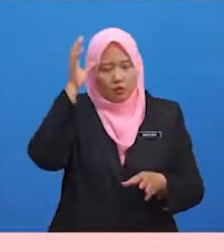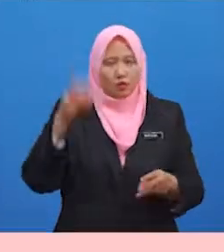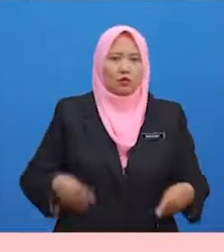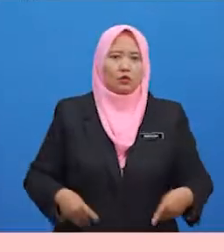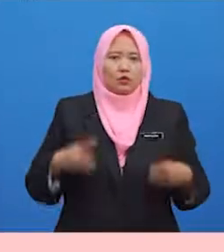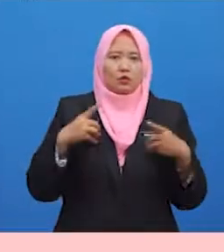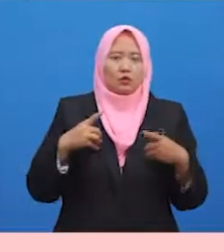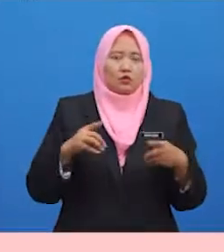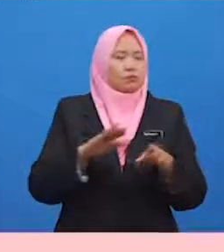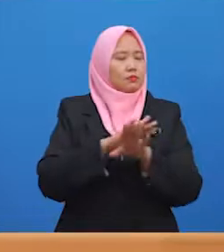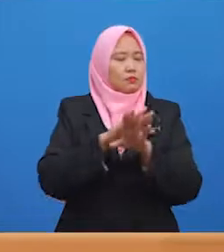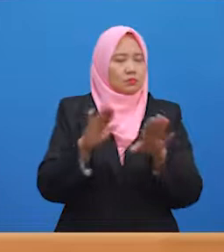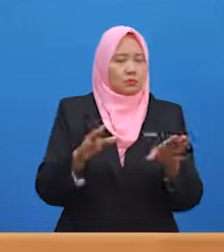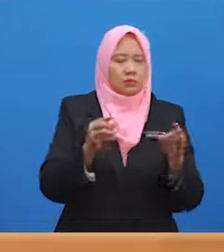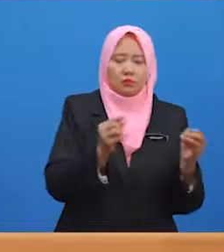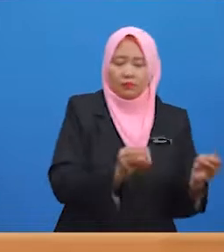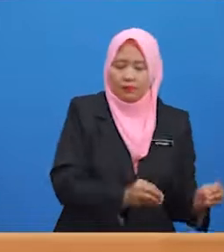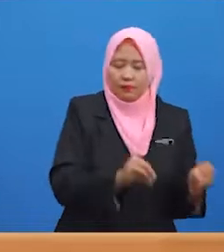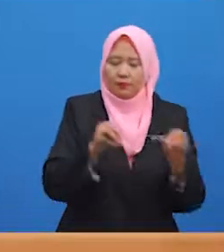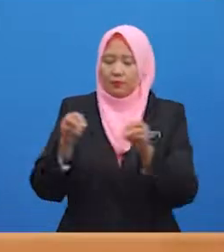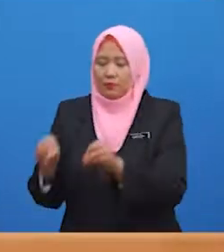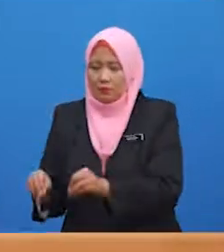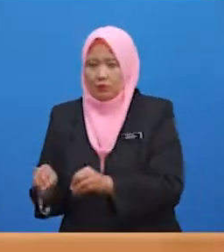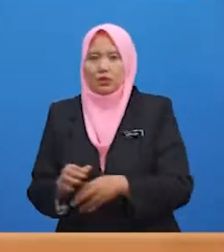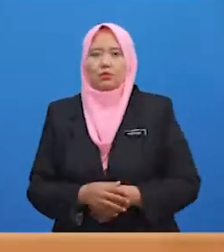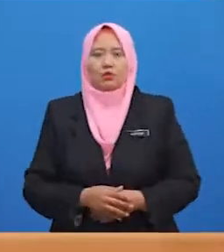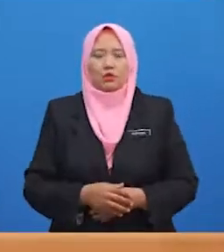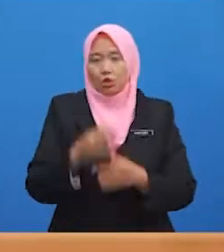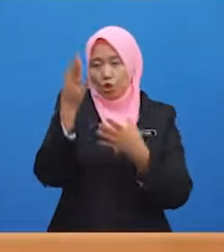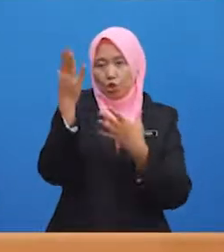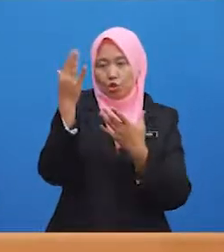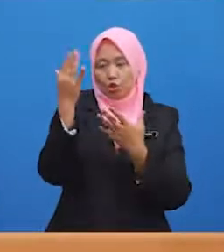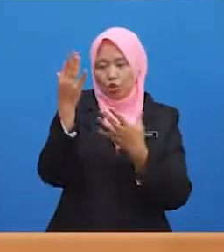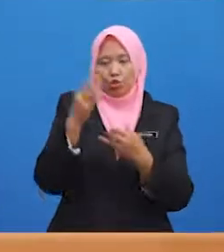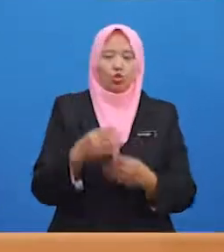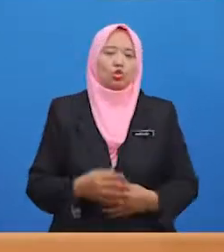mangsa. Minta bantuan dan tunggu ketibaan pegawai